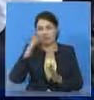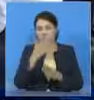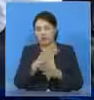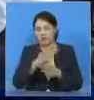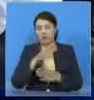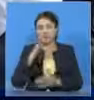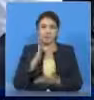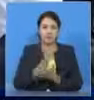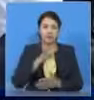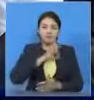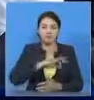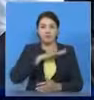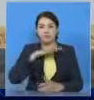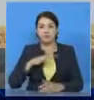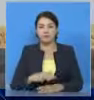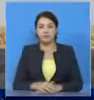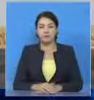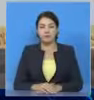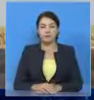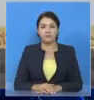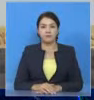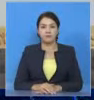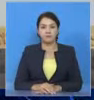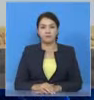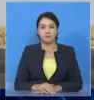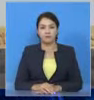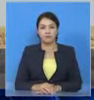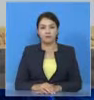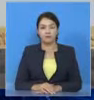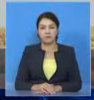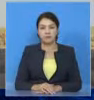қолдау бар, мүмкіндігіміз жетеді дейді олар. Дархан Мектепбай, Самат Қалекенов, Ақтөбе телеарнасы.